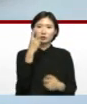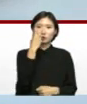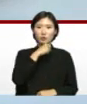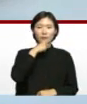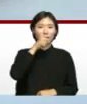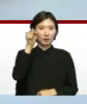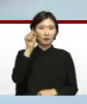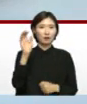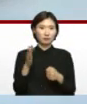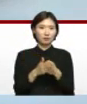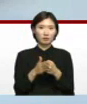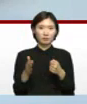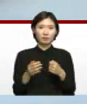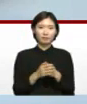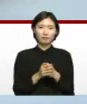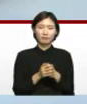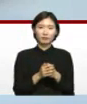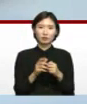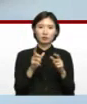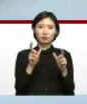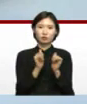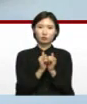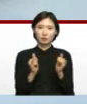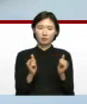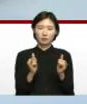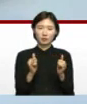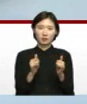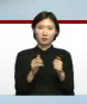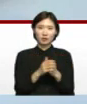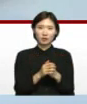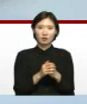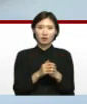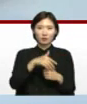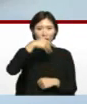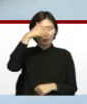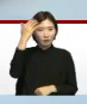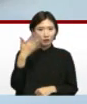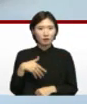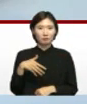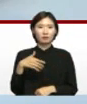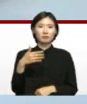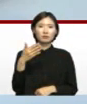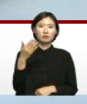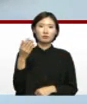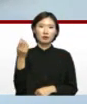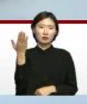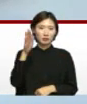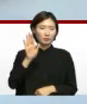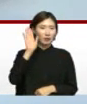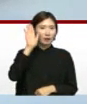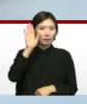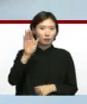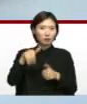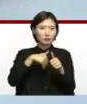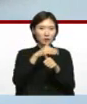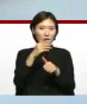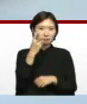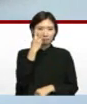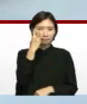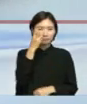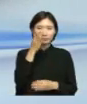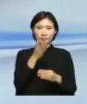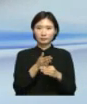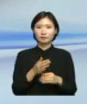통과 했기 때문인데요 주민들은 안도의 한숨을 내쉬면서 도 앞으로의 상황을 예의주시하고 있습니다 보도에